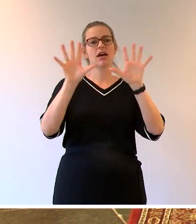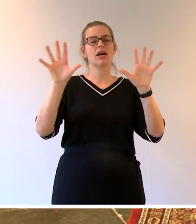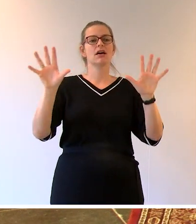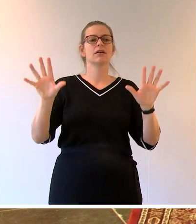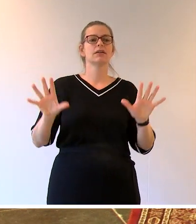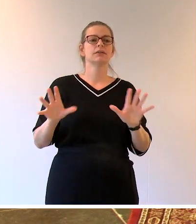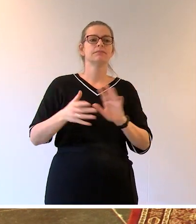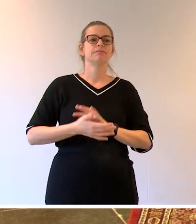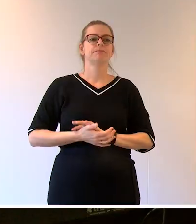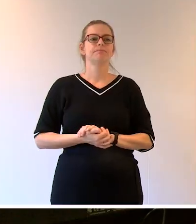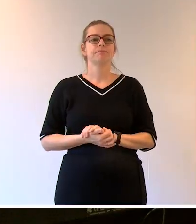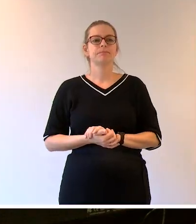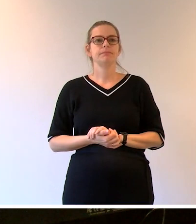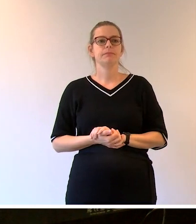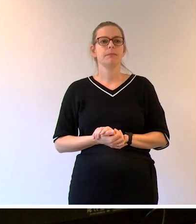halleluja.